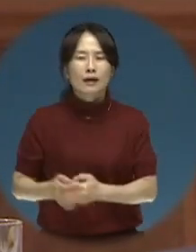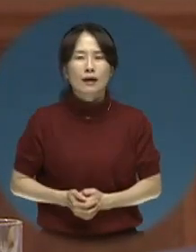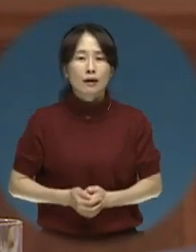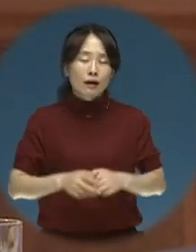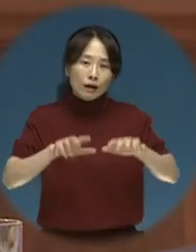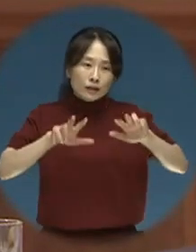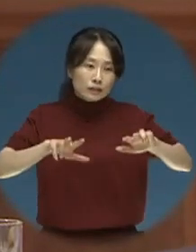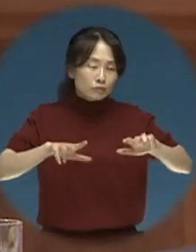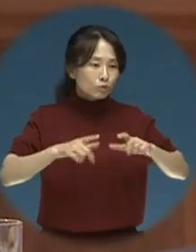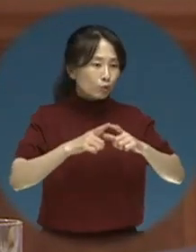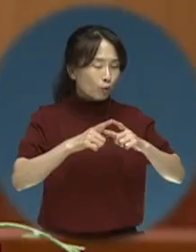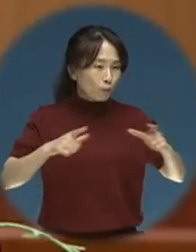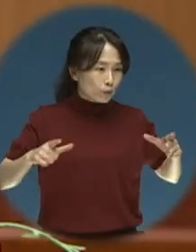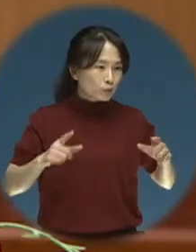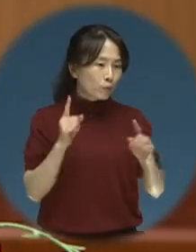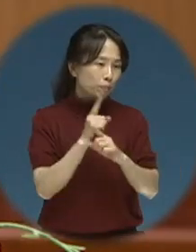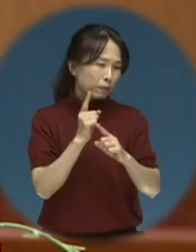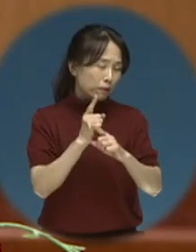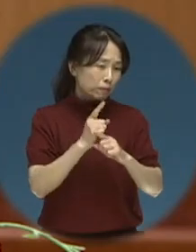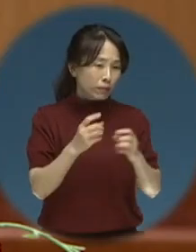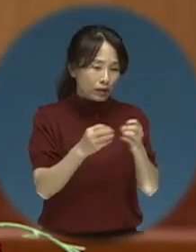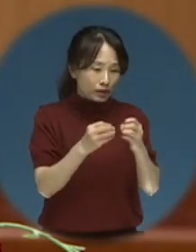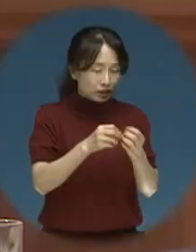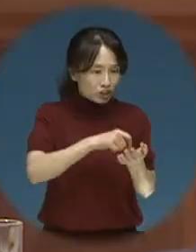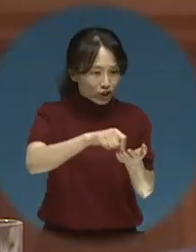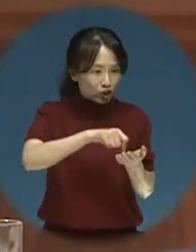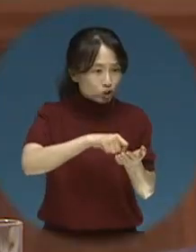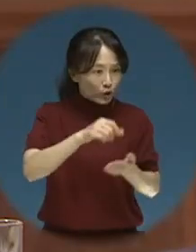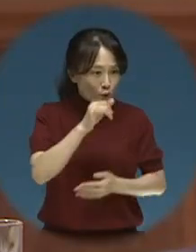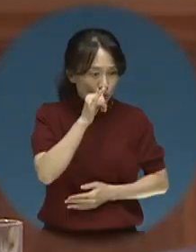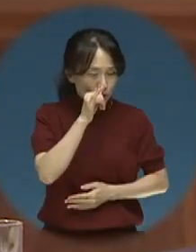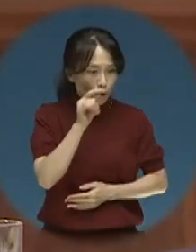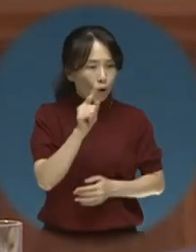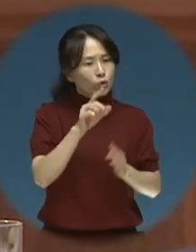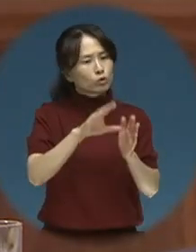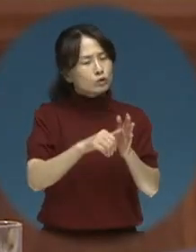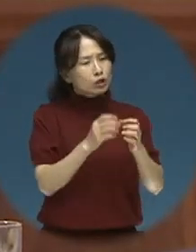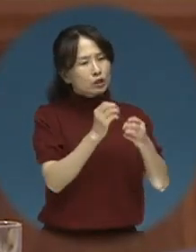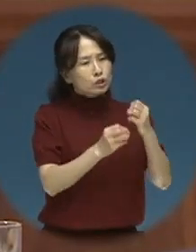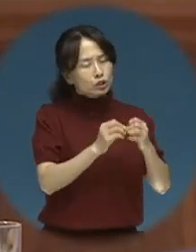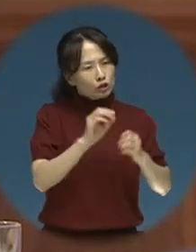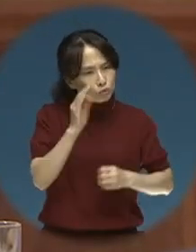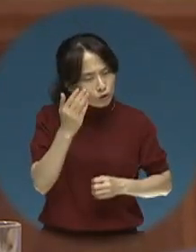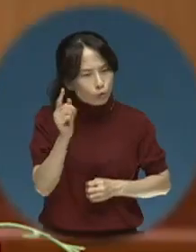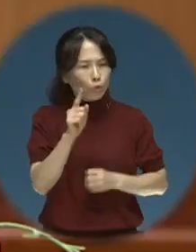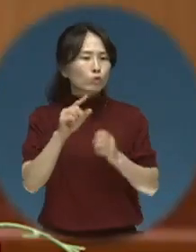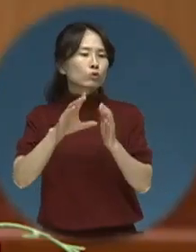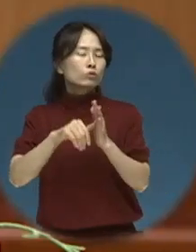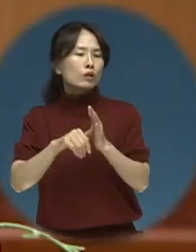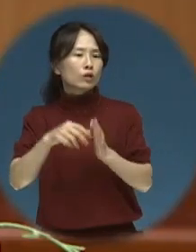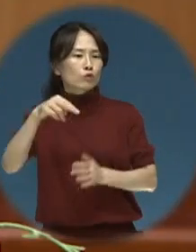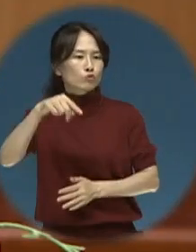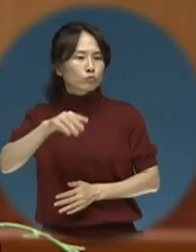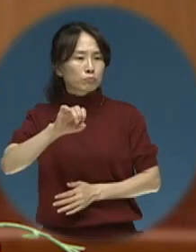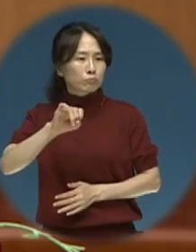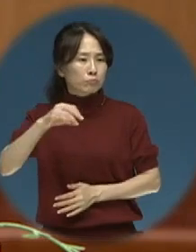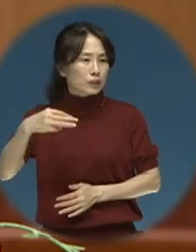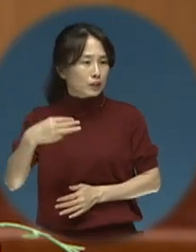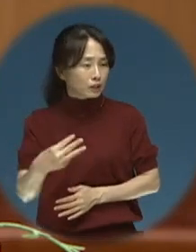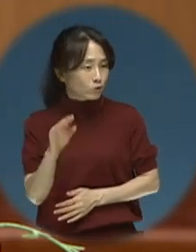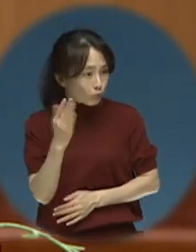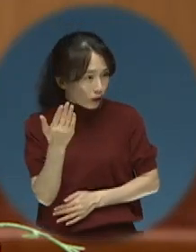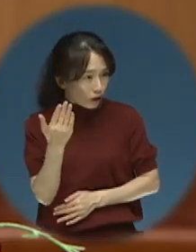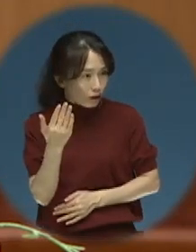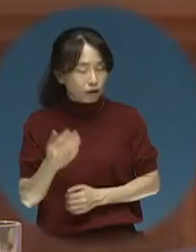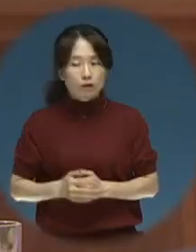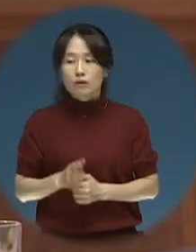일상에 네. 매일 뭐라도 쓰신다. 네, 그게 네. 저절로 어떨 때는 시가 되고 어떨 때는 수필이 되는 겁니까? 그렇습니다. 네,